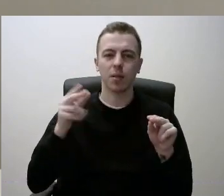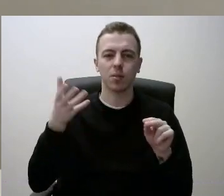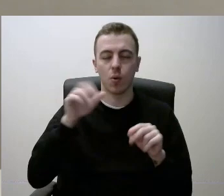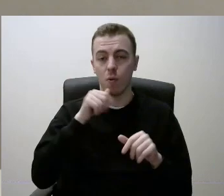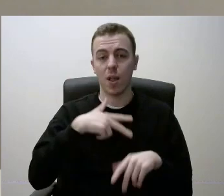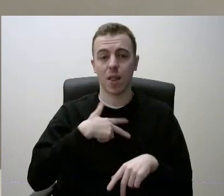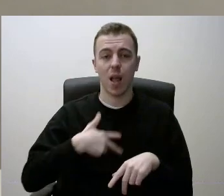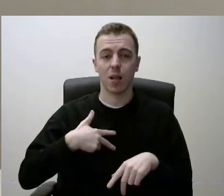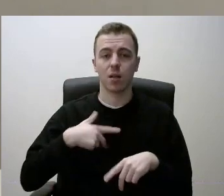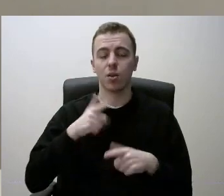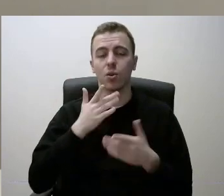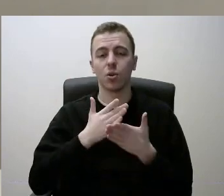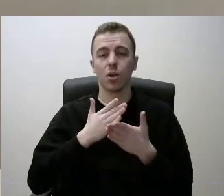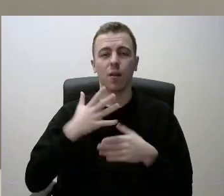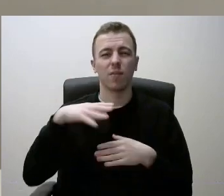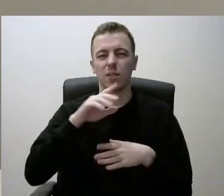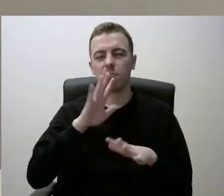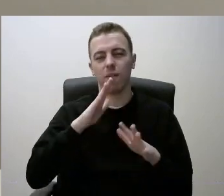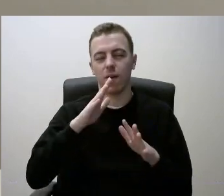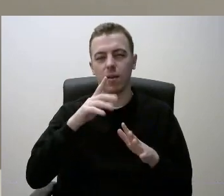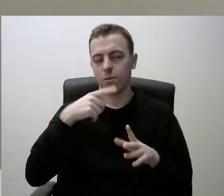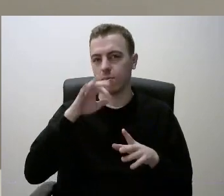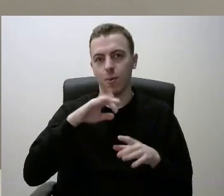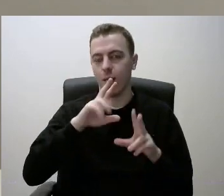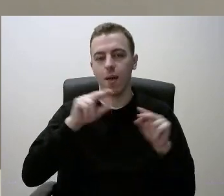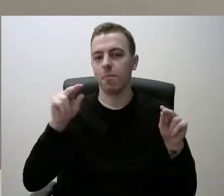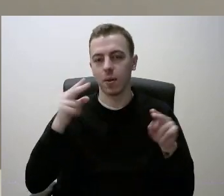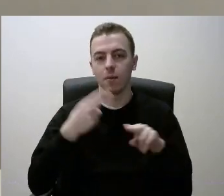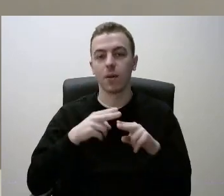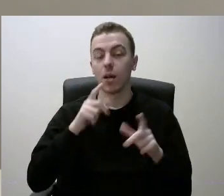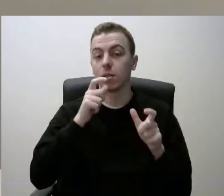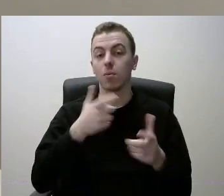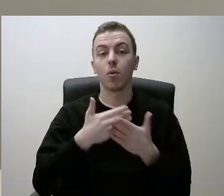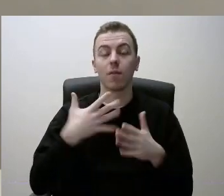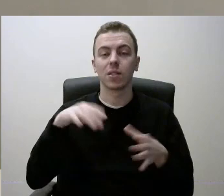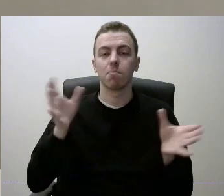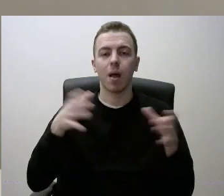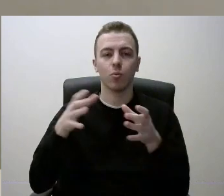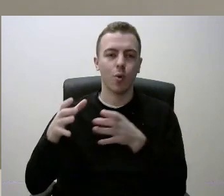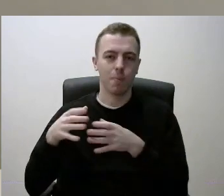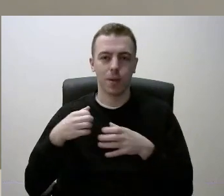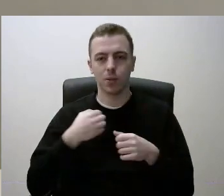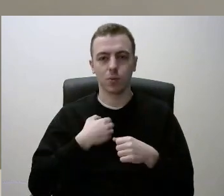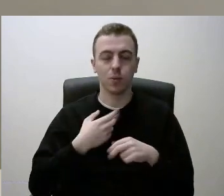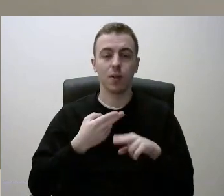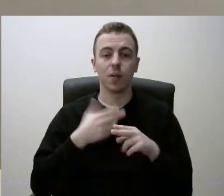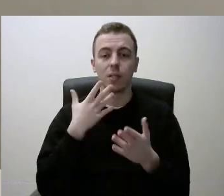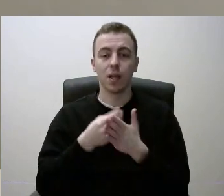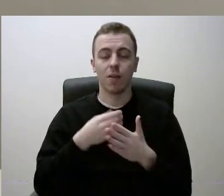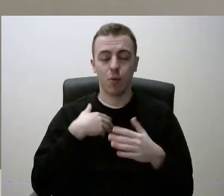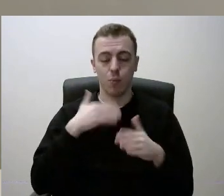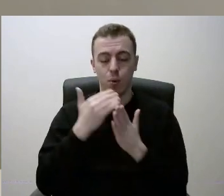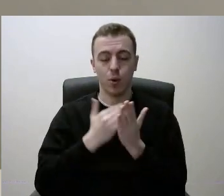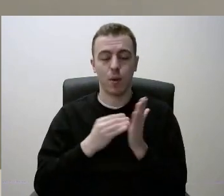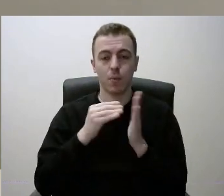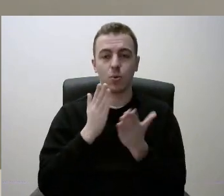pavyzdį, tenai žmonės yra vieni laimingiausių ir atsakymas yra todėl, kad jie būrėsi bendruomenės. Todėl savo programoje mes numatome